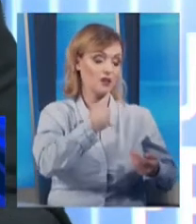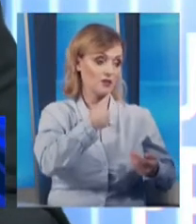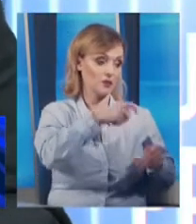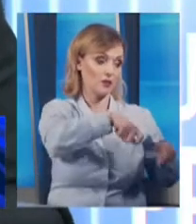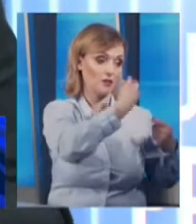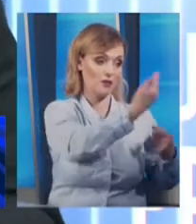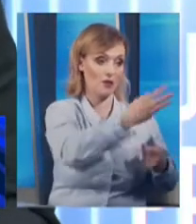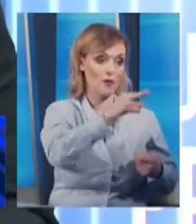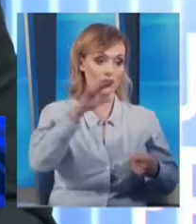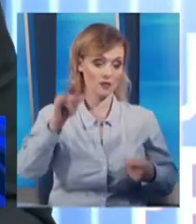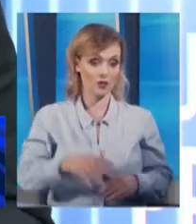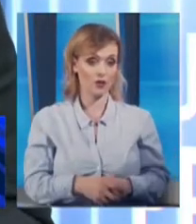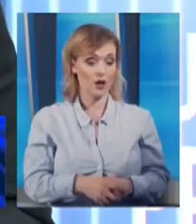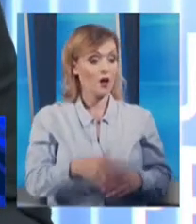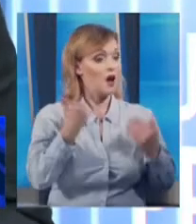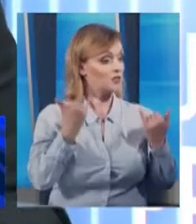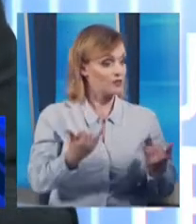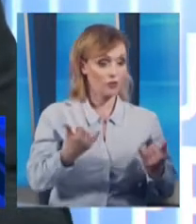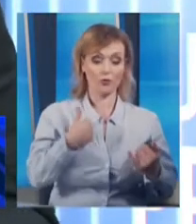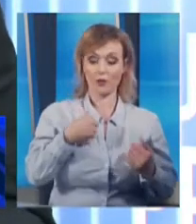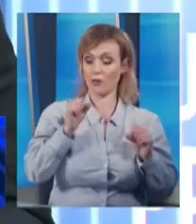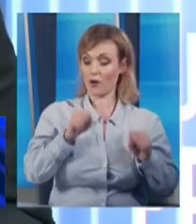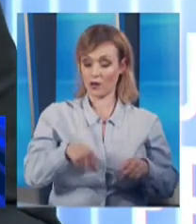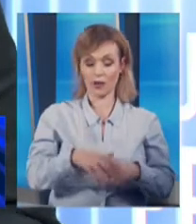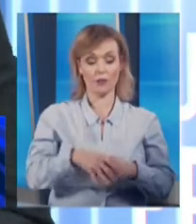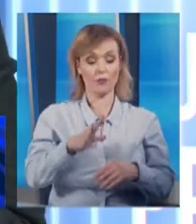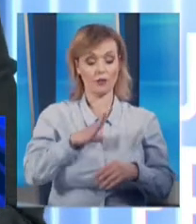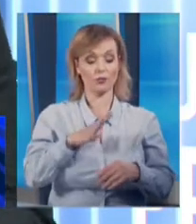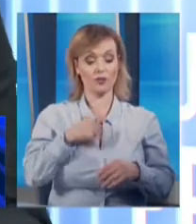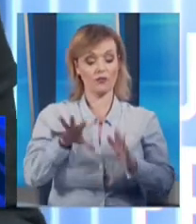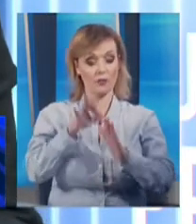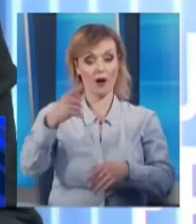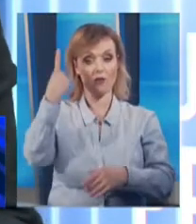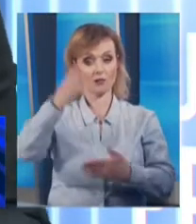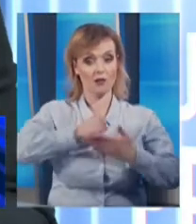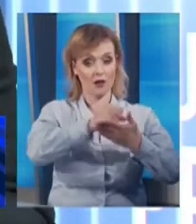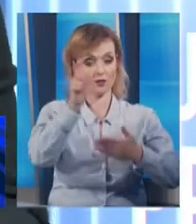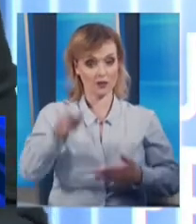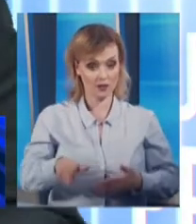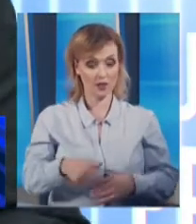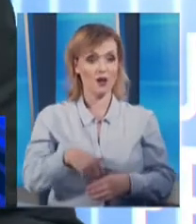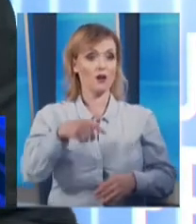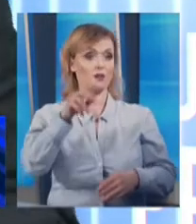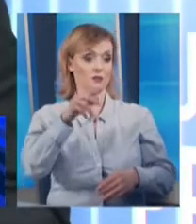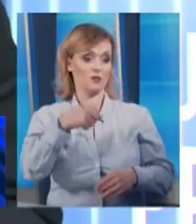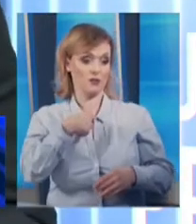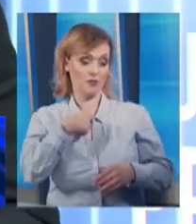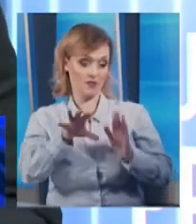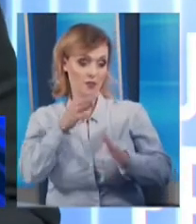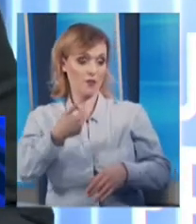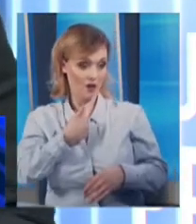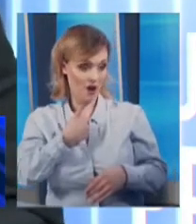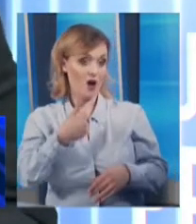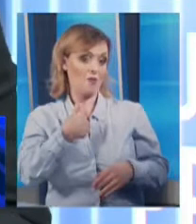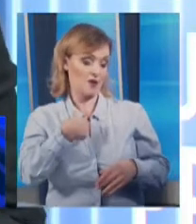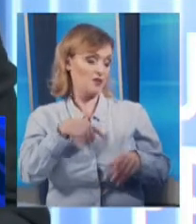astăzi discuta de un singur candidat al blocului acum împotriva lui Igor Dodon, care avea toate șansele să-l bată din primul tur. Și așa o